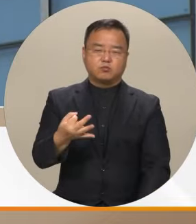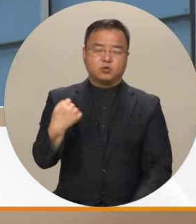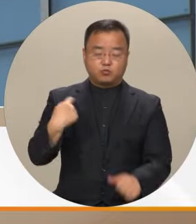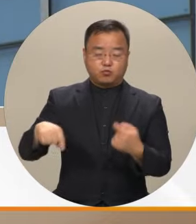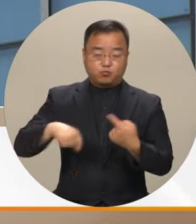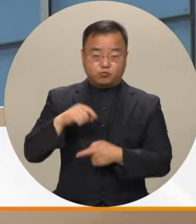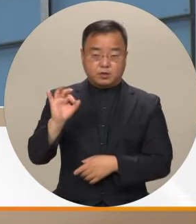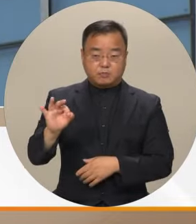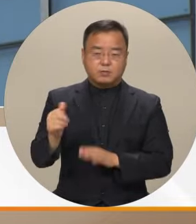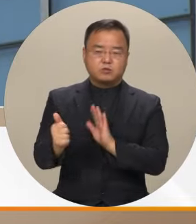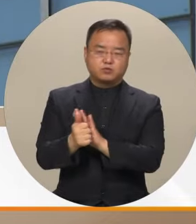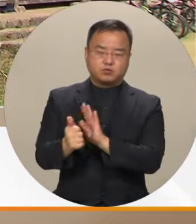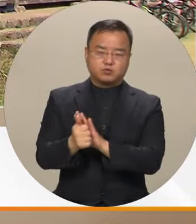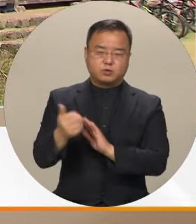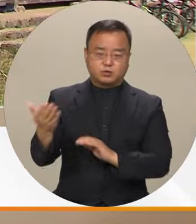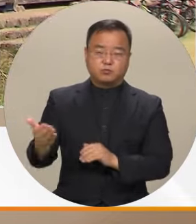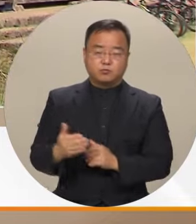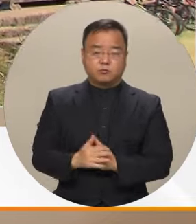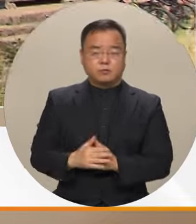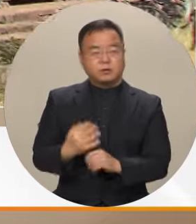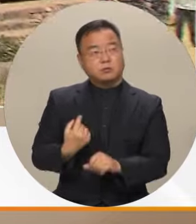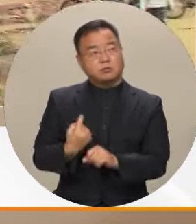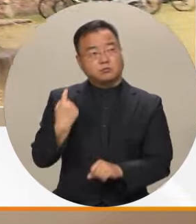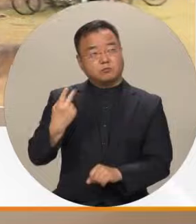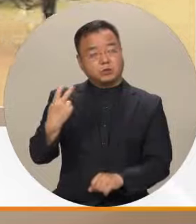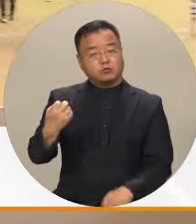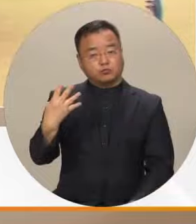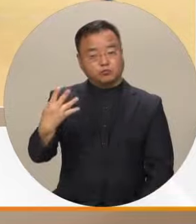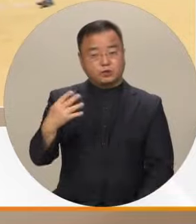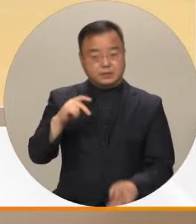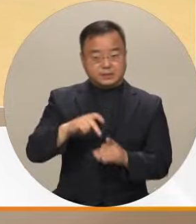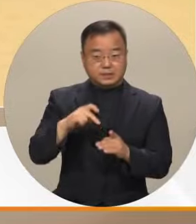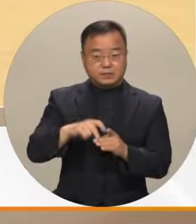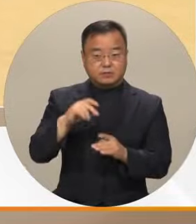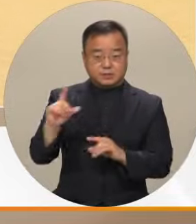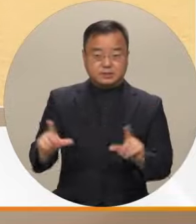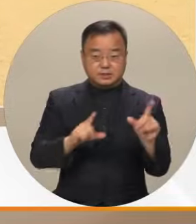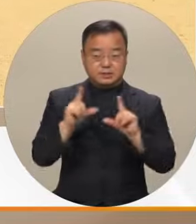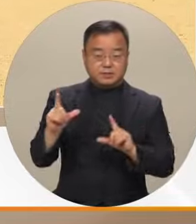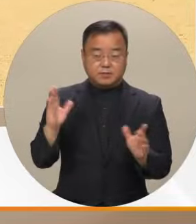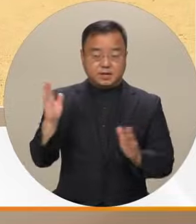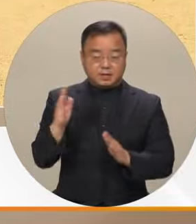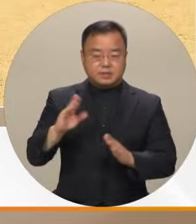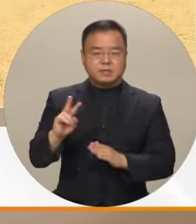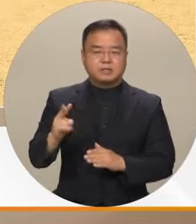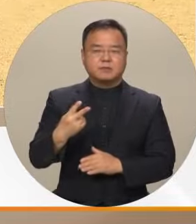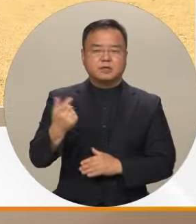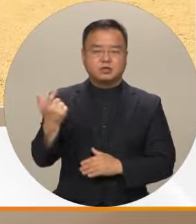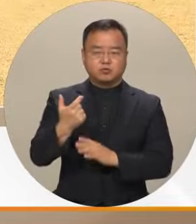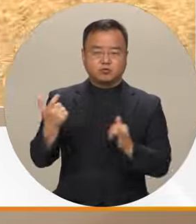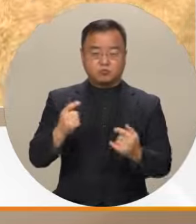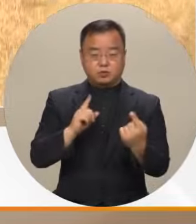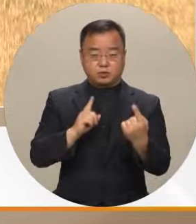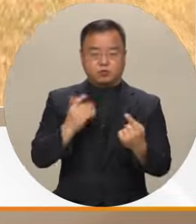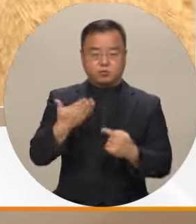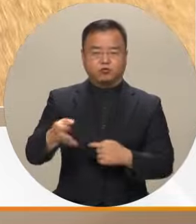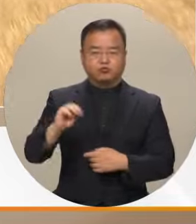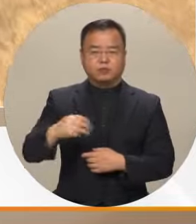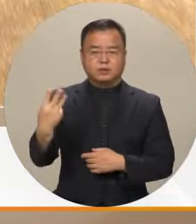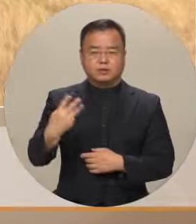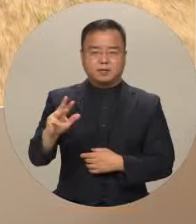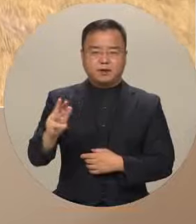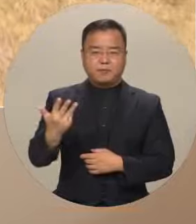운영비를 지원해 왔습니다 지난해 기준 24개 센터에서 생활하는 유학생 200 예명을 위한 9억 3,800만